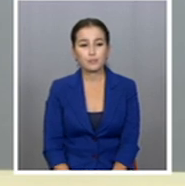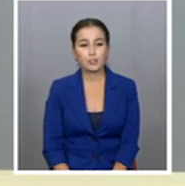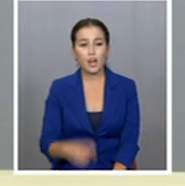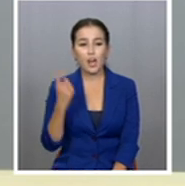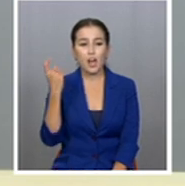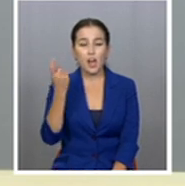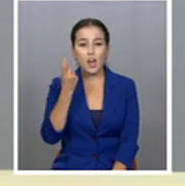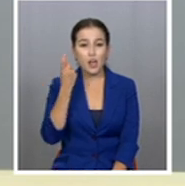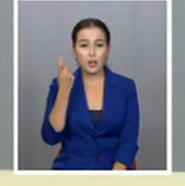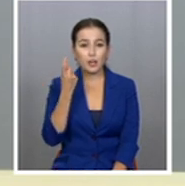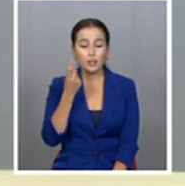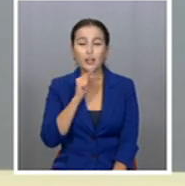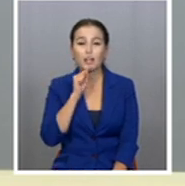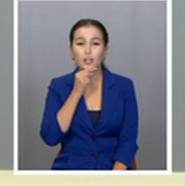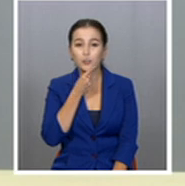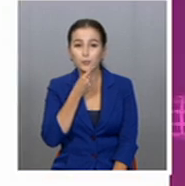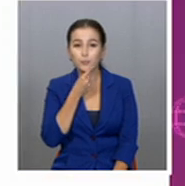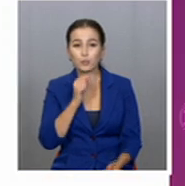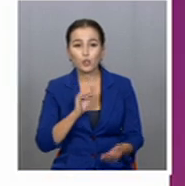Экономикалық жүйе түрлері.